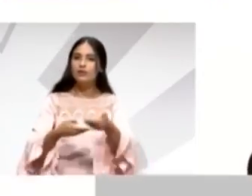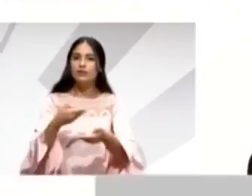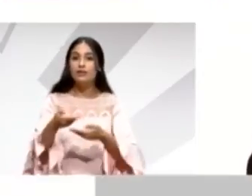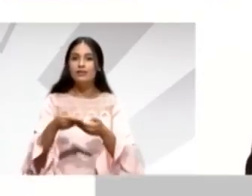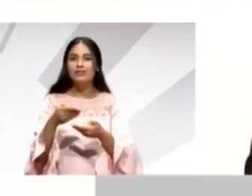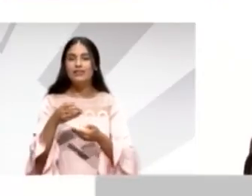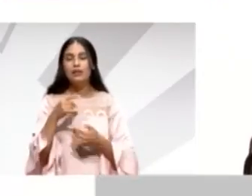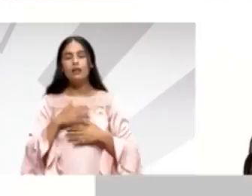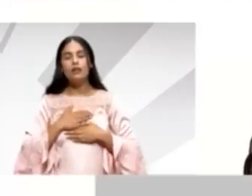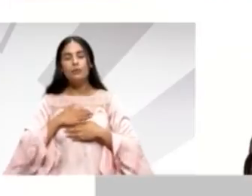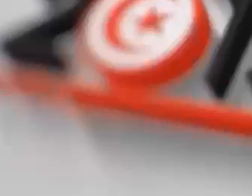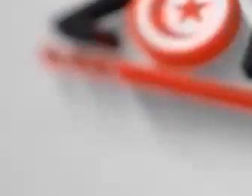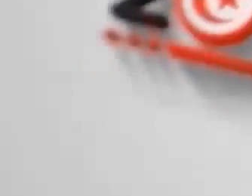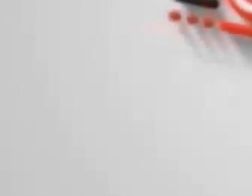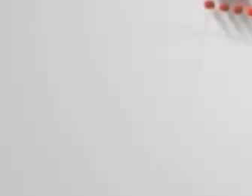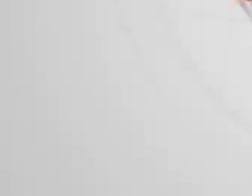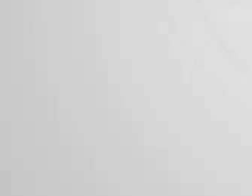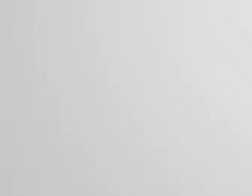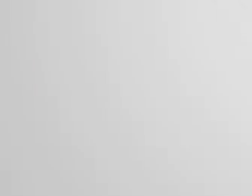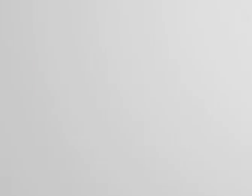شعب رقمها ثلاثه